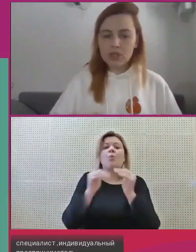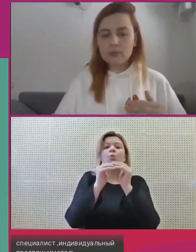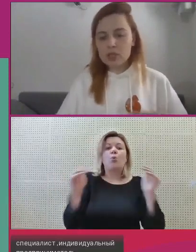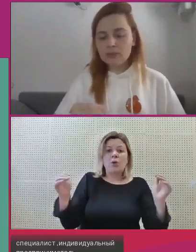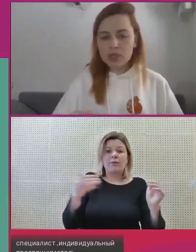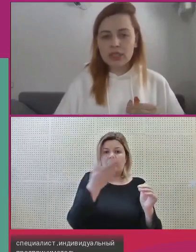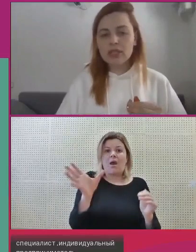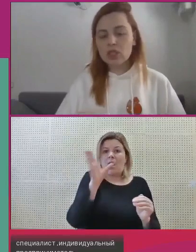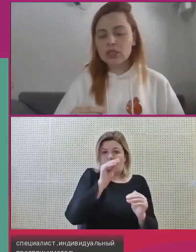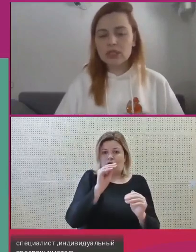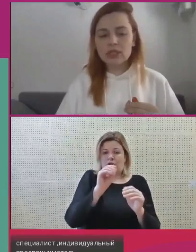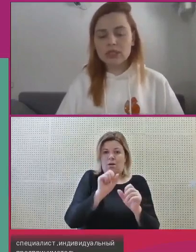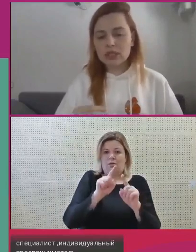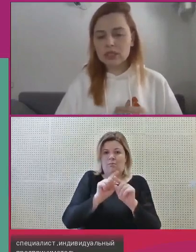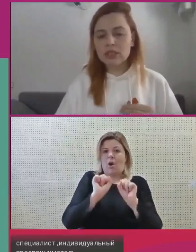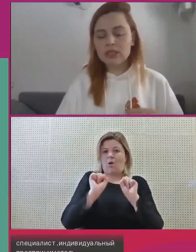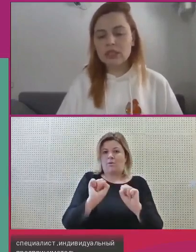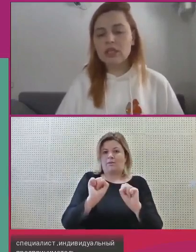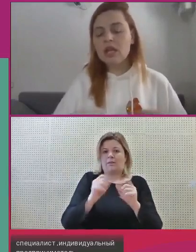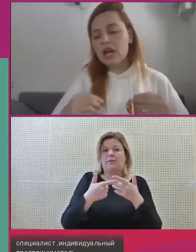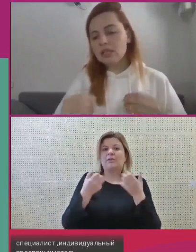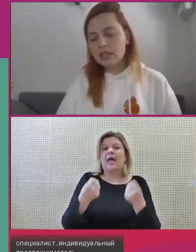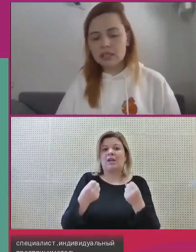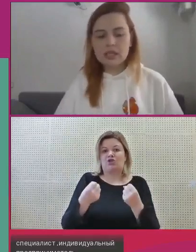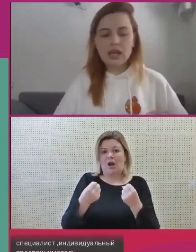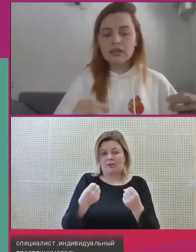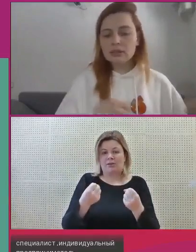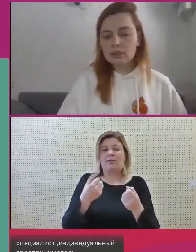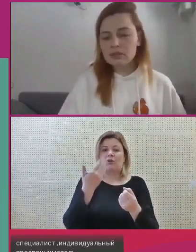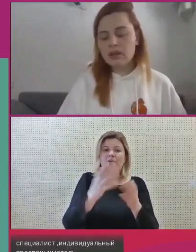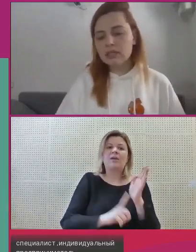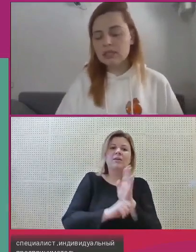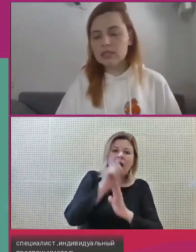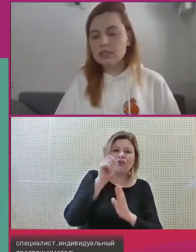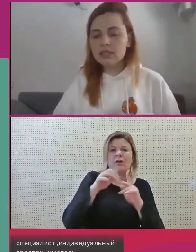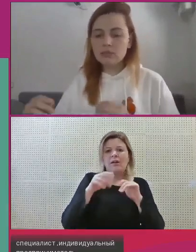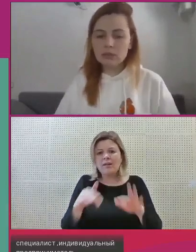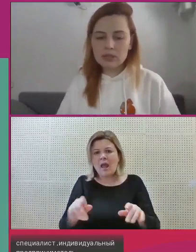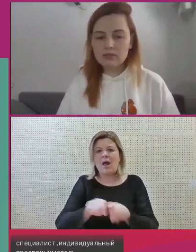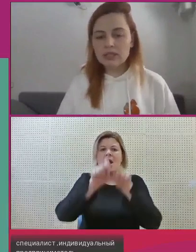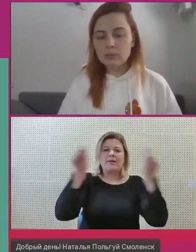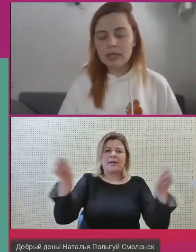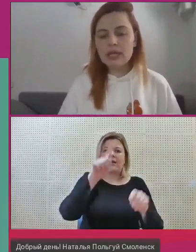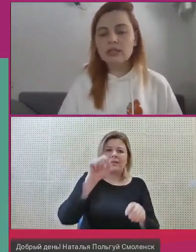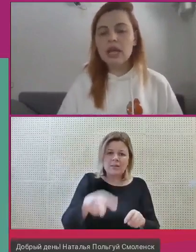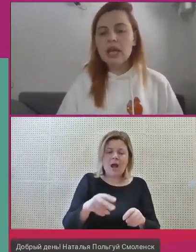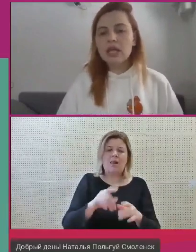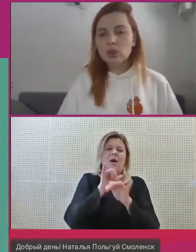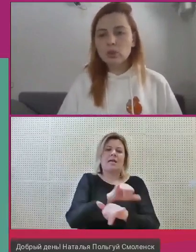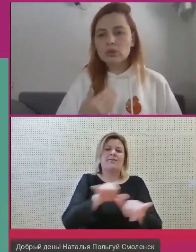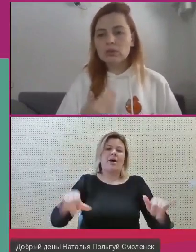вот вы пошли, начали делать дело, открыли зал, либо развиваете инициативу, либо развиваете